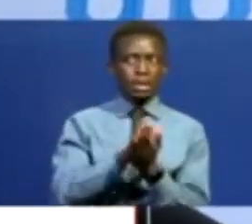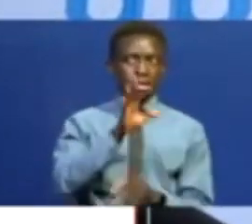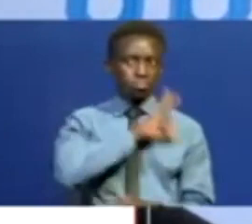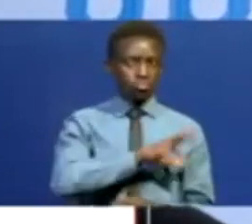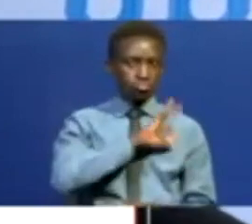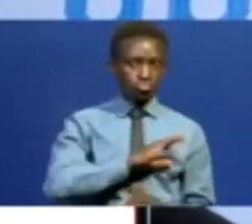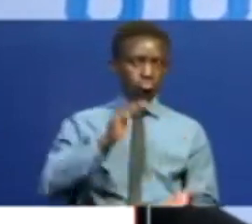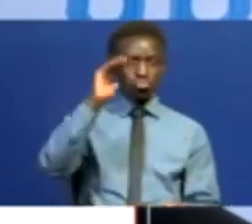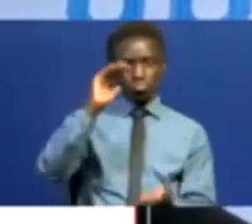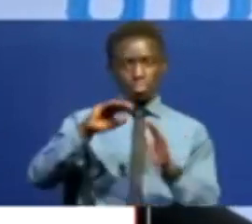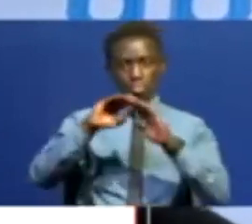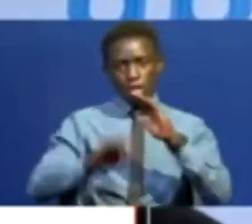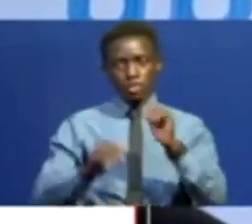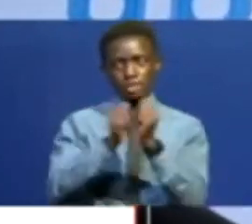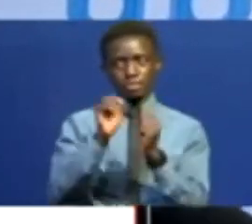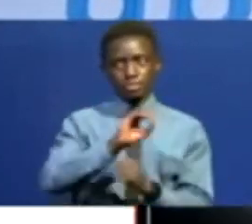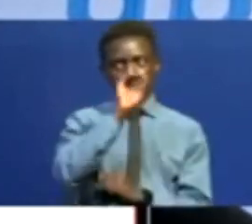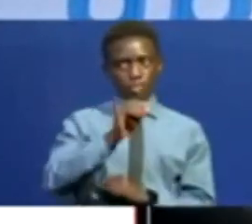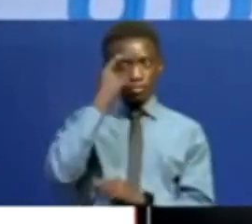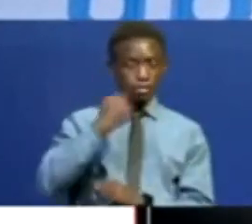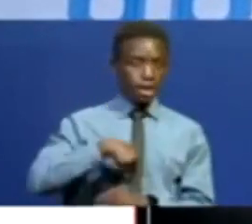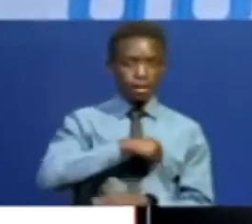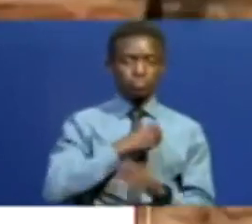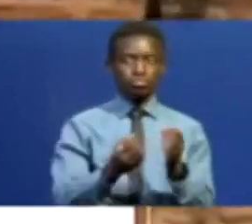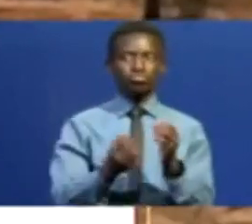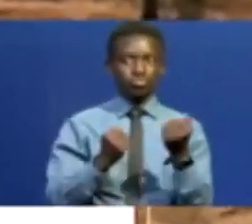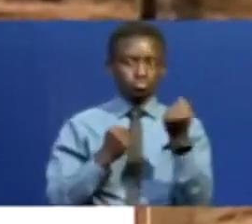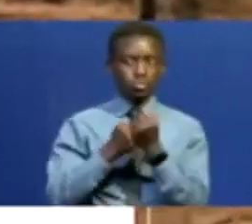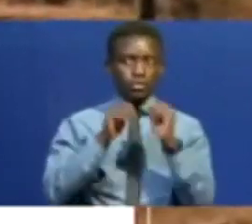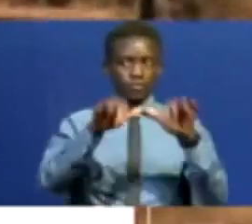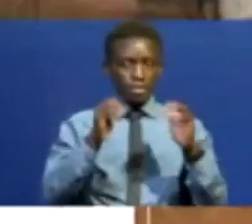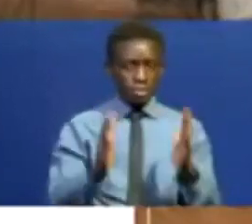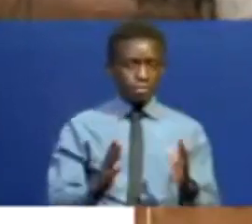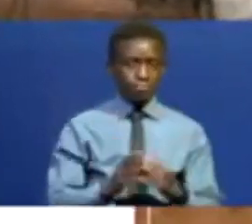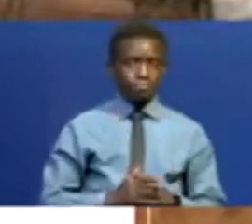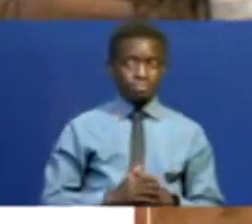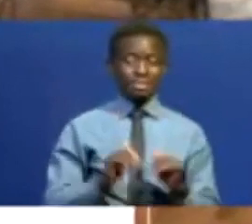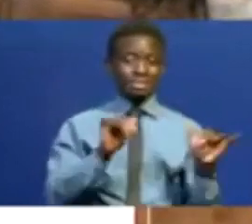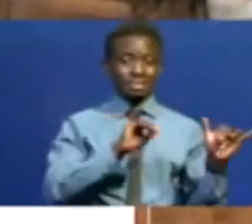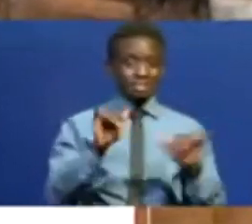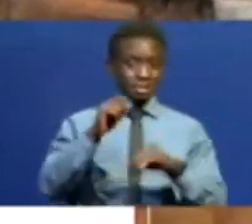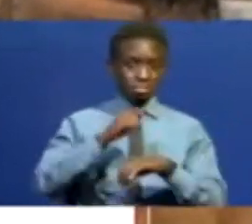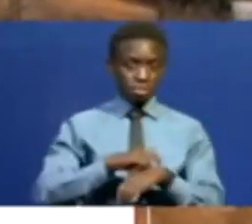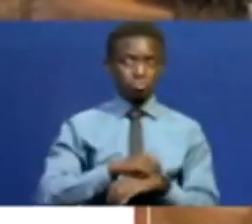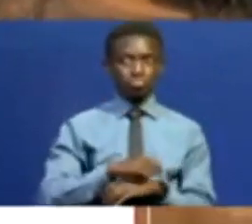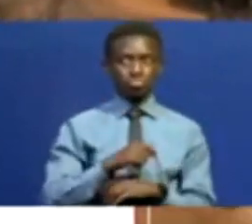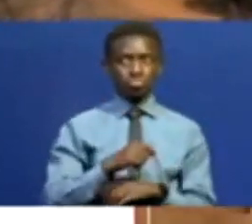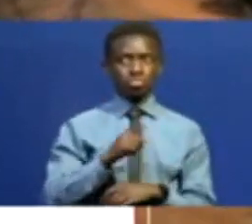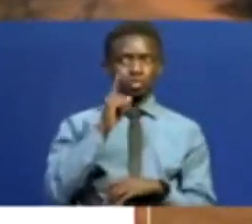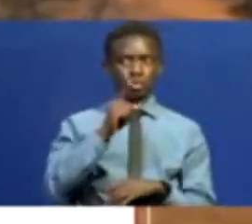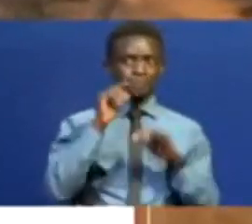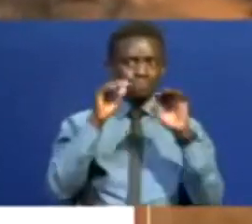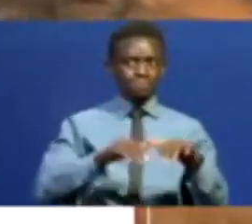to be able to support our farmers to grow these seasonal crops. Wakati huo huo, mzalishaji mmoja wa miti